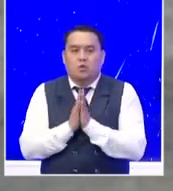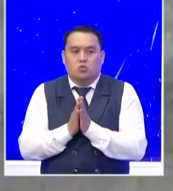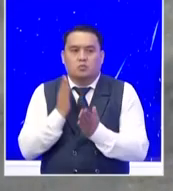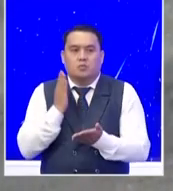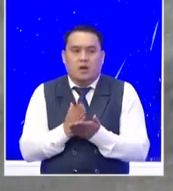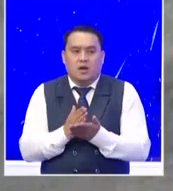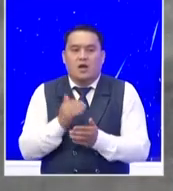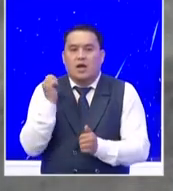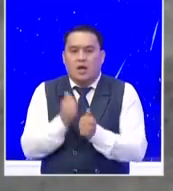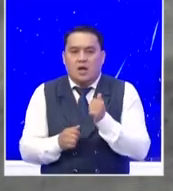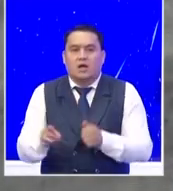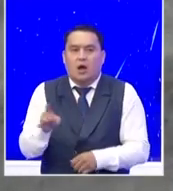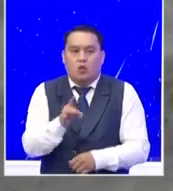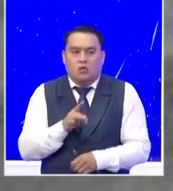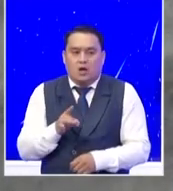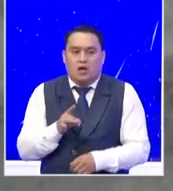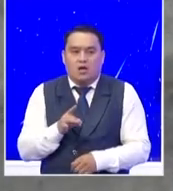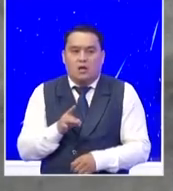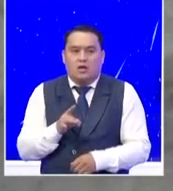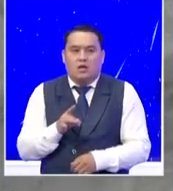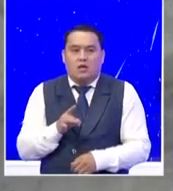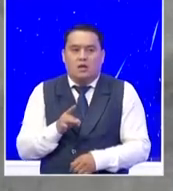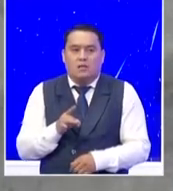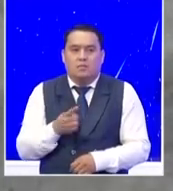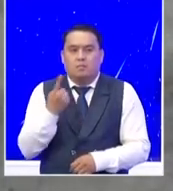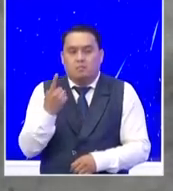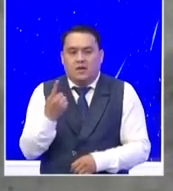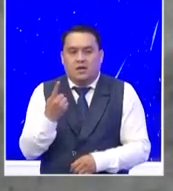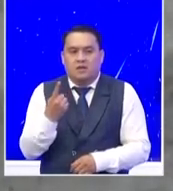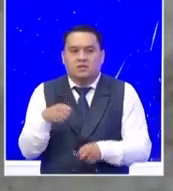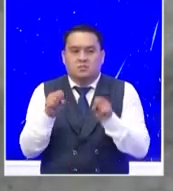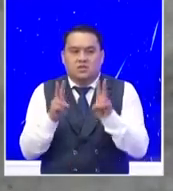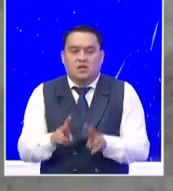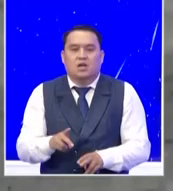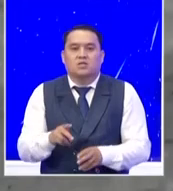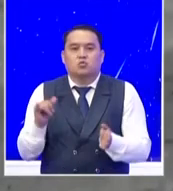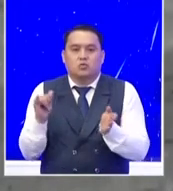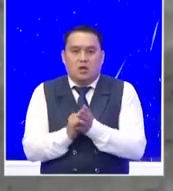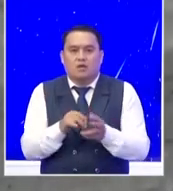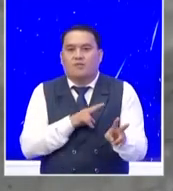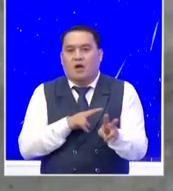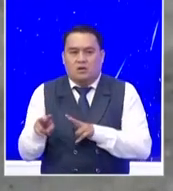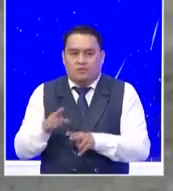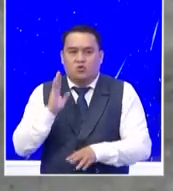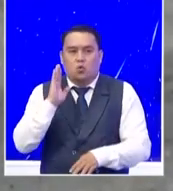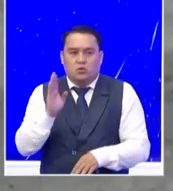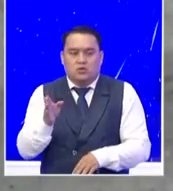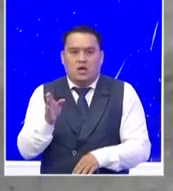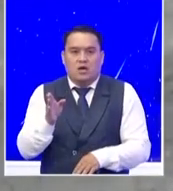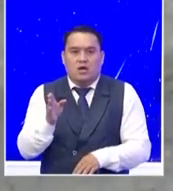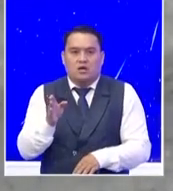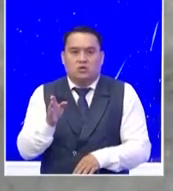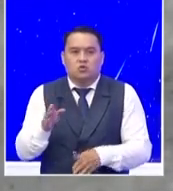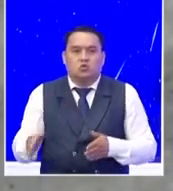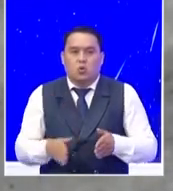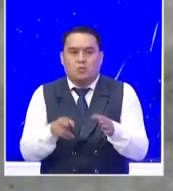бар. Әр ауданға кем дегенде бір маман қойып, соны қадағалап отырса, жол